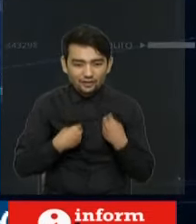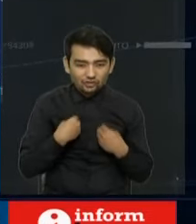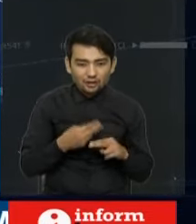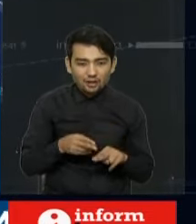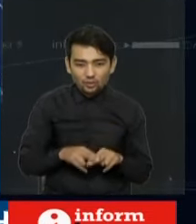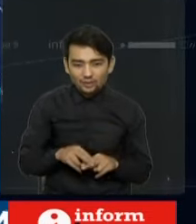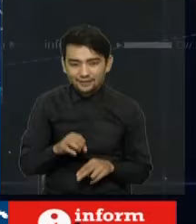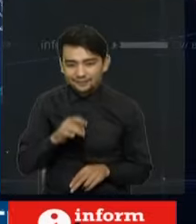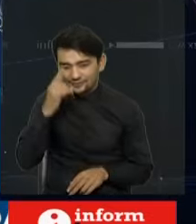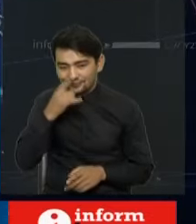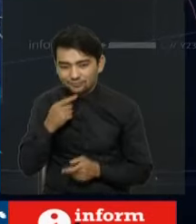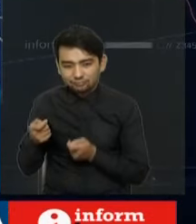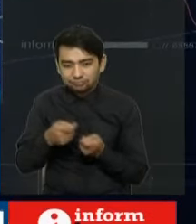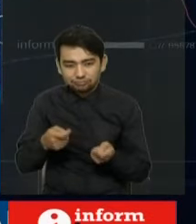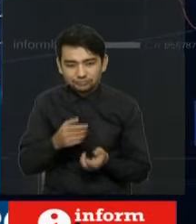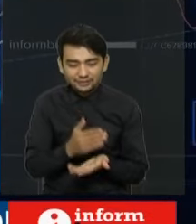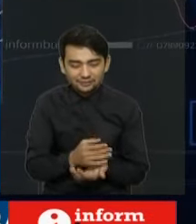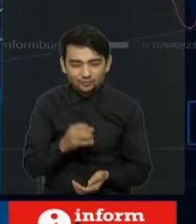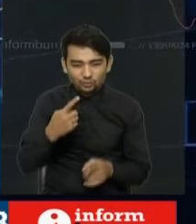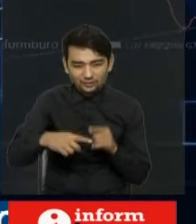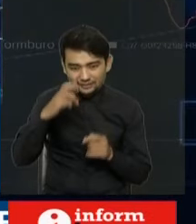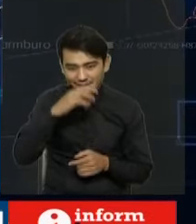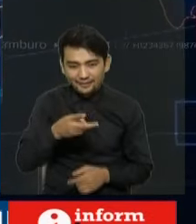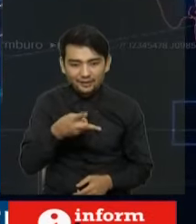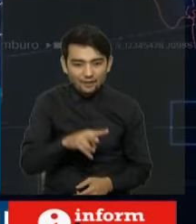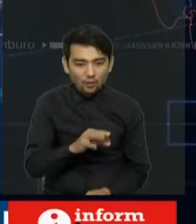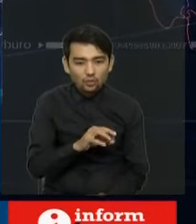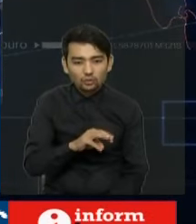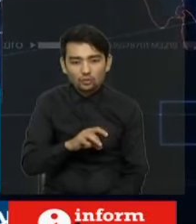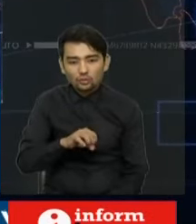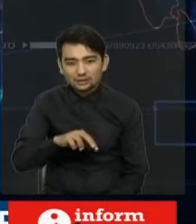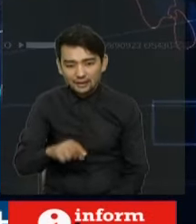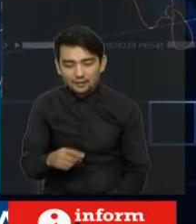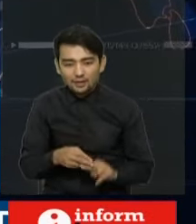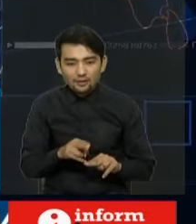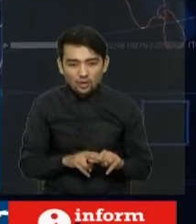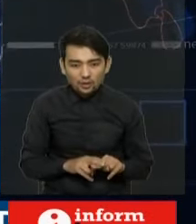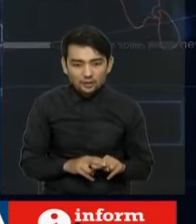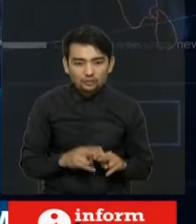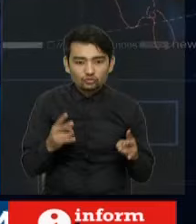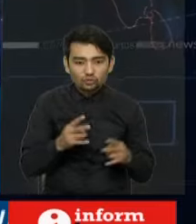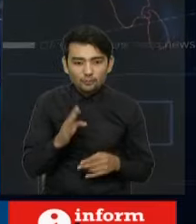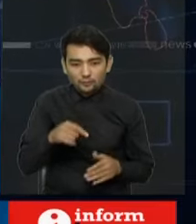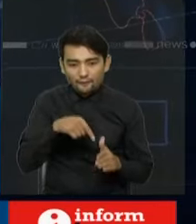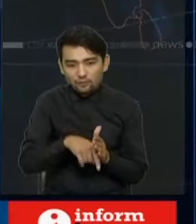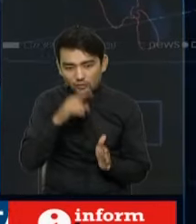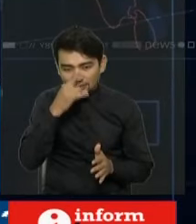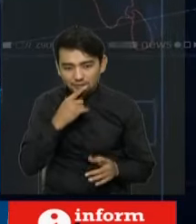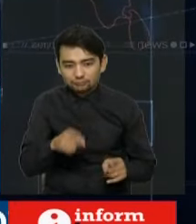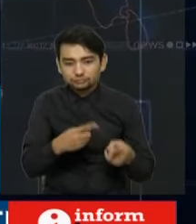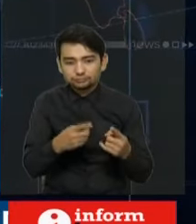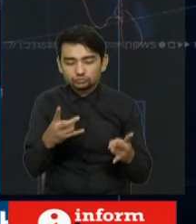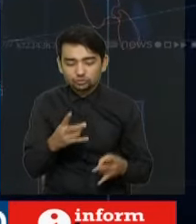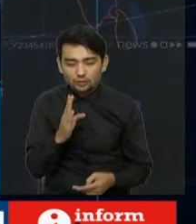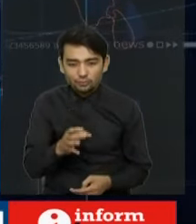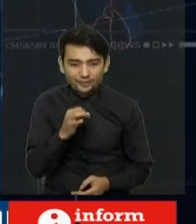завозится сюда, в Казахстан. То есть это две отрасли, которые должны развиваться внутри Казахстана, потому что для